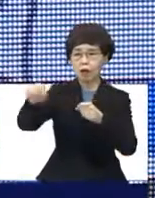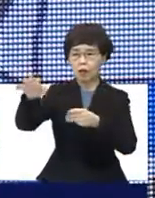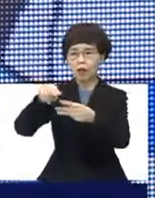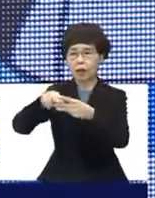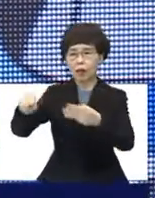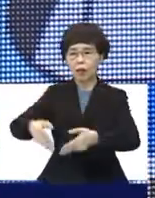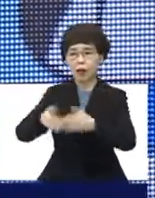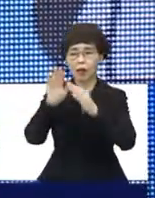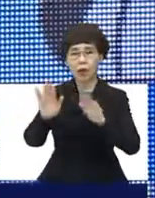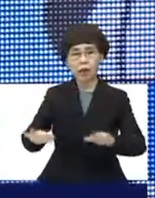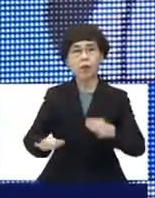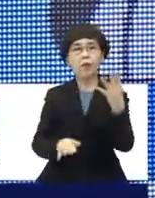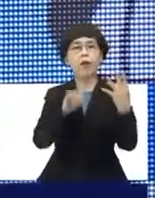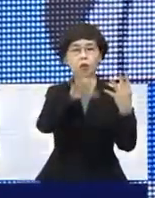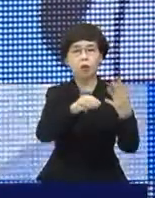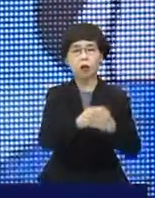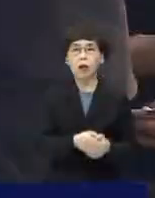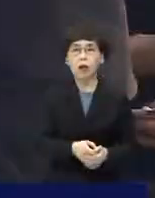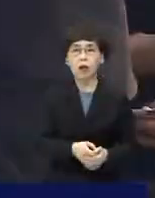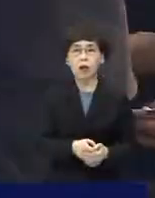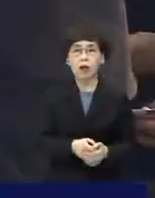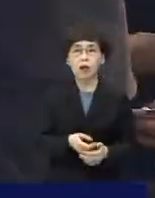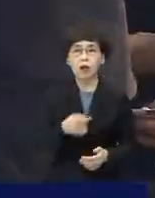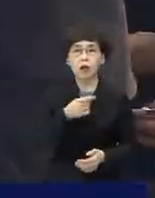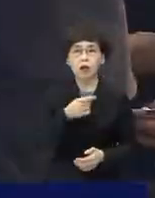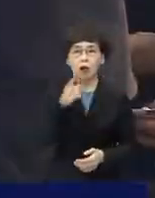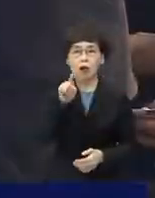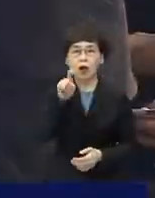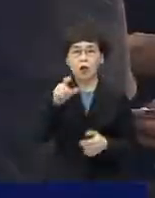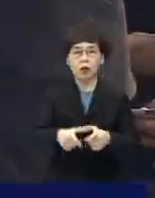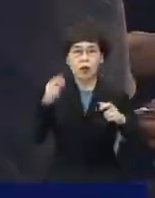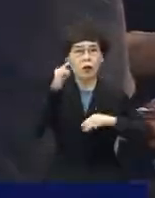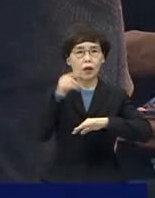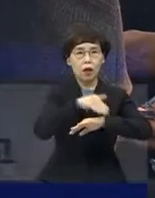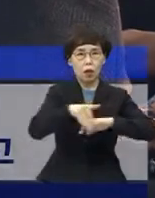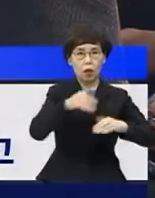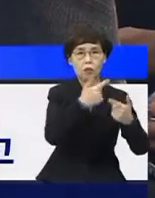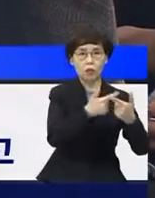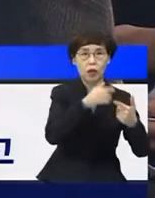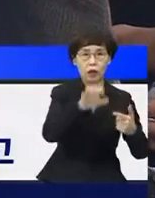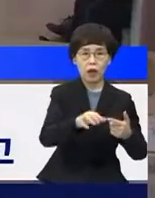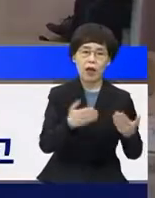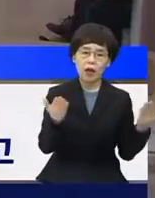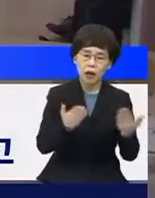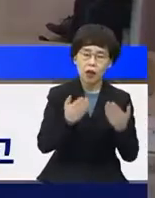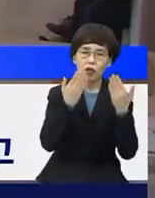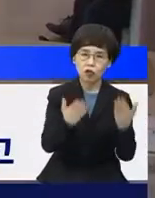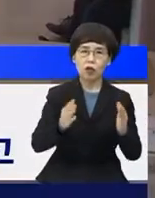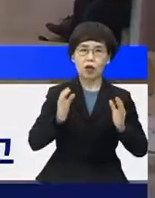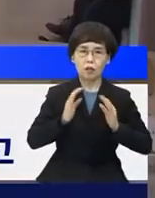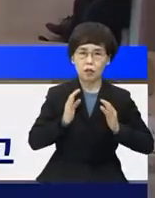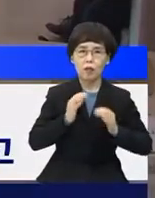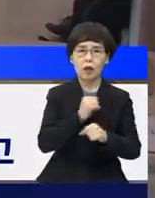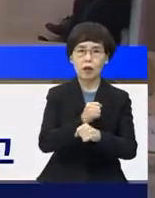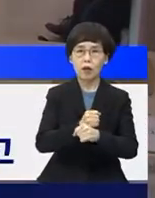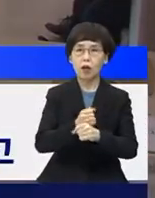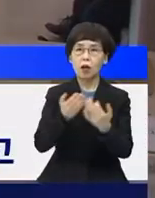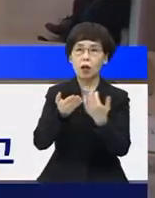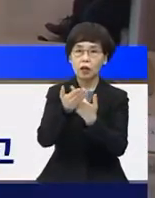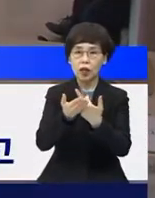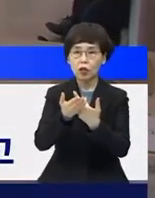조성했는데 현재 4곳에서 11곳으로 늘릴 예정입니다. 그 부산형 워케이션 같은 경우는 좀 제주와 강릉에